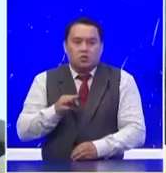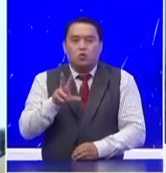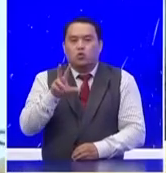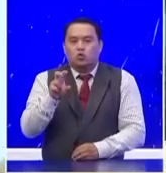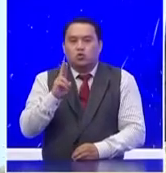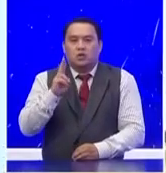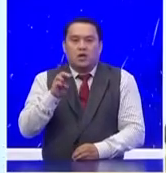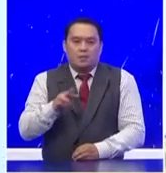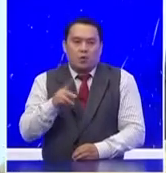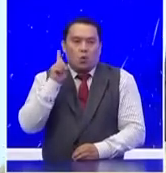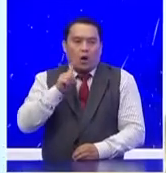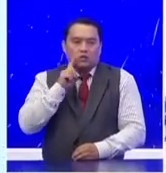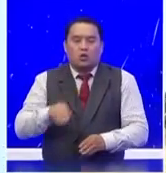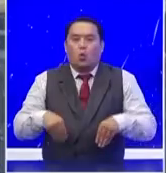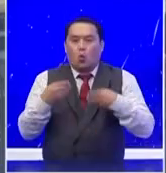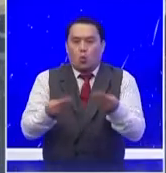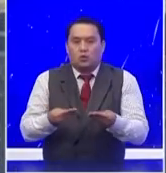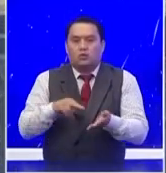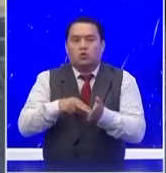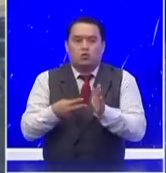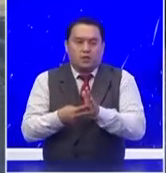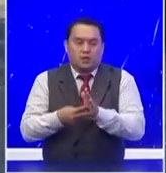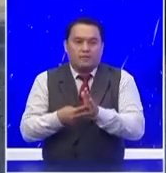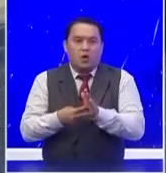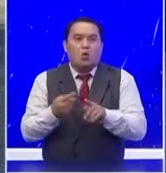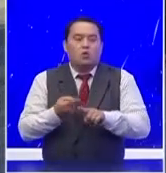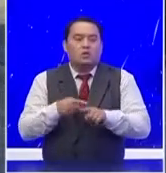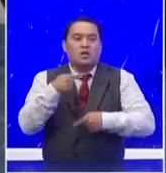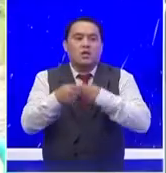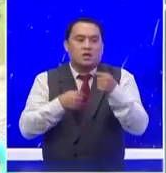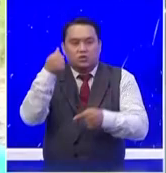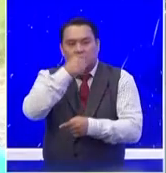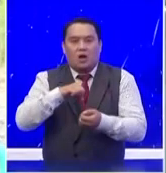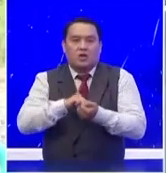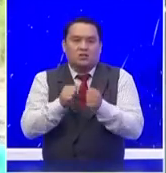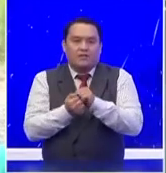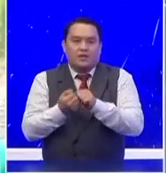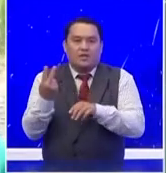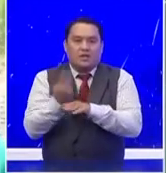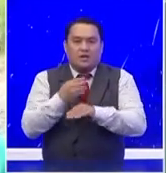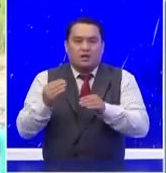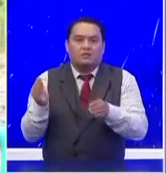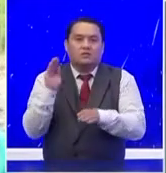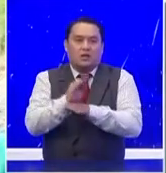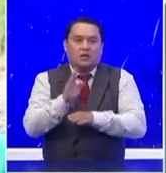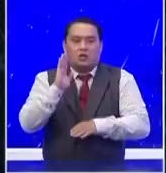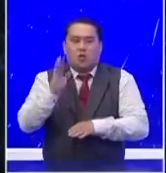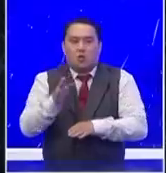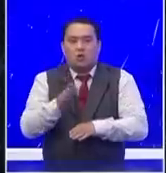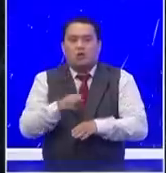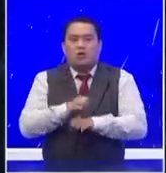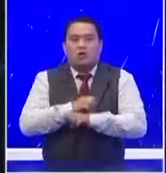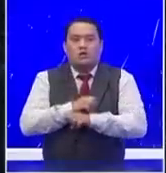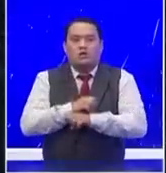300-ге жуық шақырымын уақытша қолданысқа беруді жоспарлап отыр. Өйткені келесі жылы асфальттың тағы екі қабаты төселмек. Жауаптылар елде